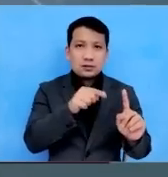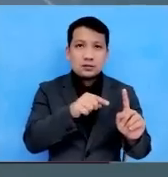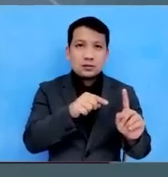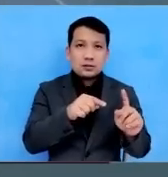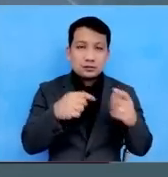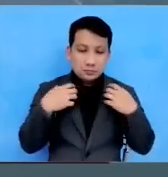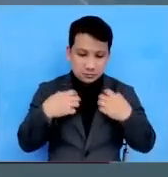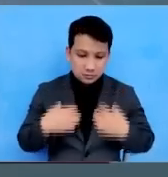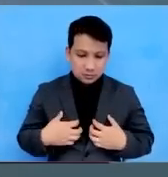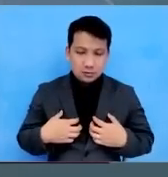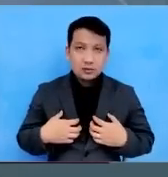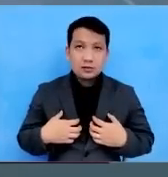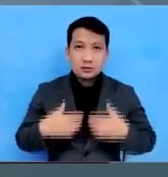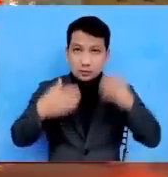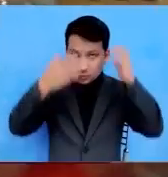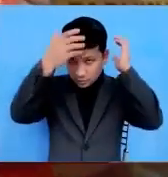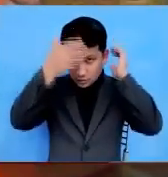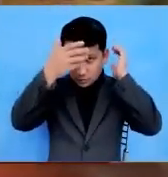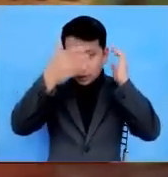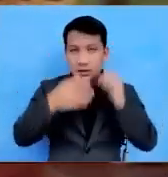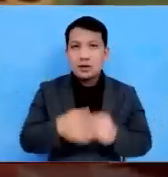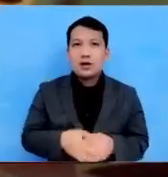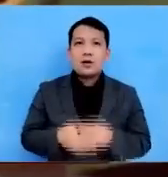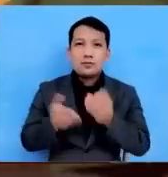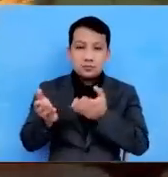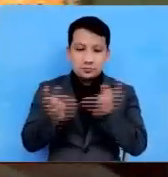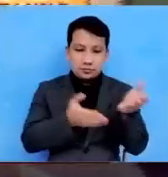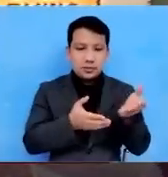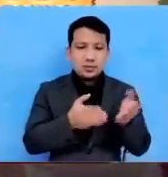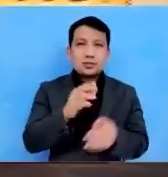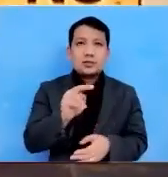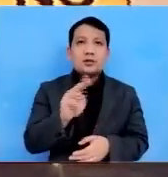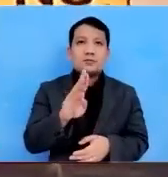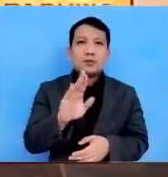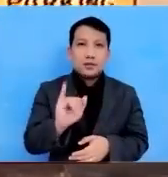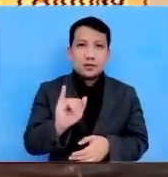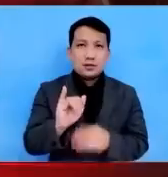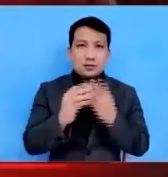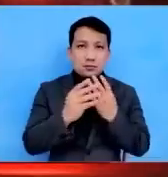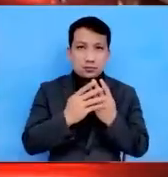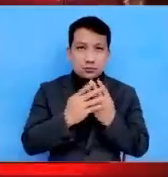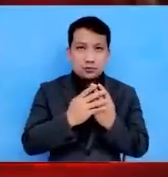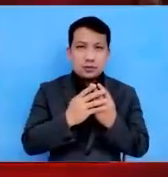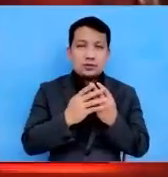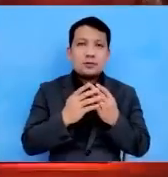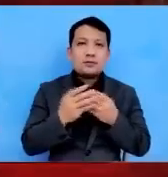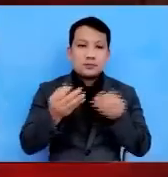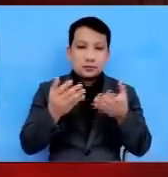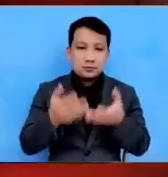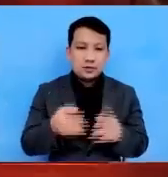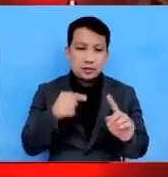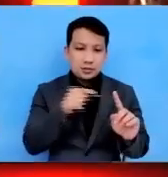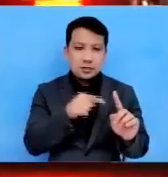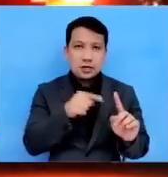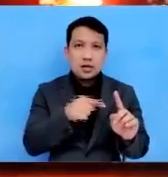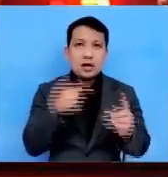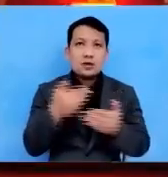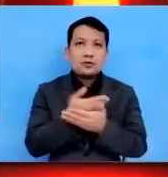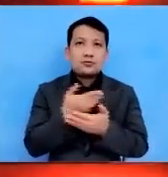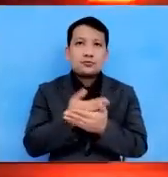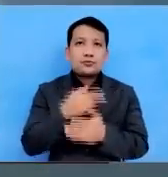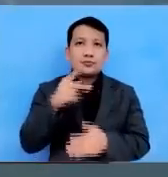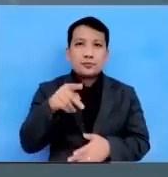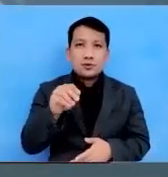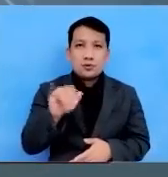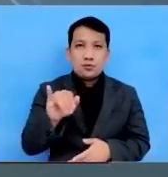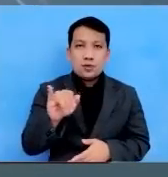vest at helmet ang inmate nang dalhin sa NBI Detention Facility kagabi. Siya ang panibagong person of interest sa pagpatay sa